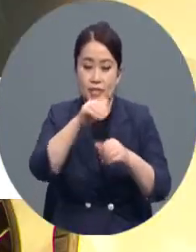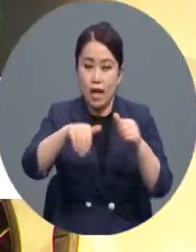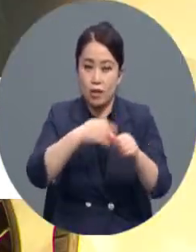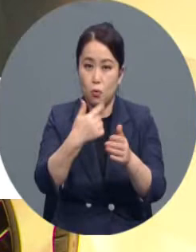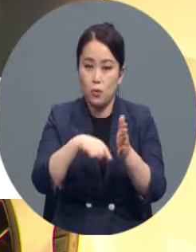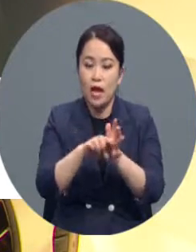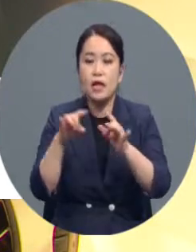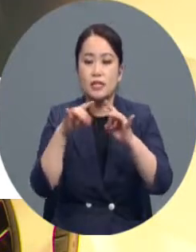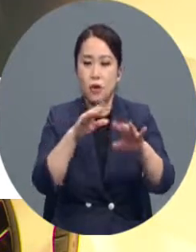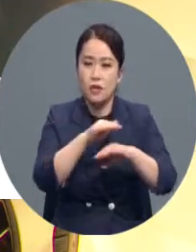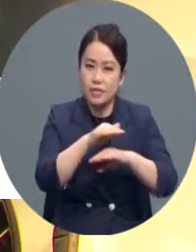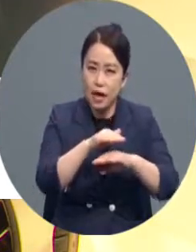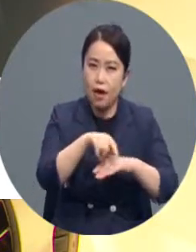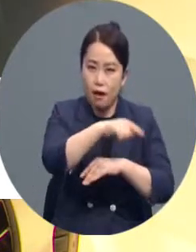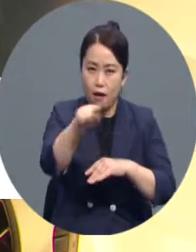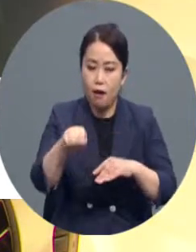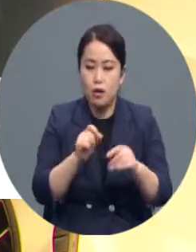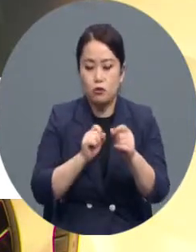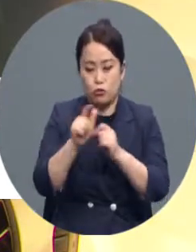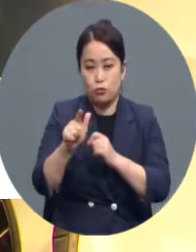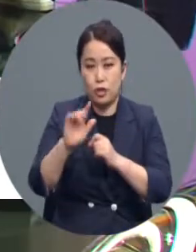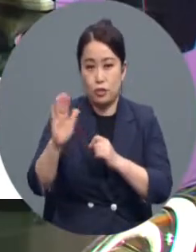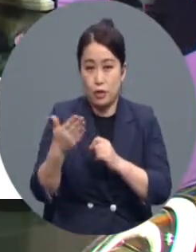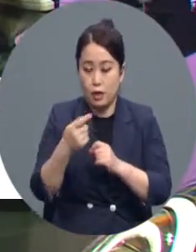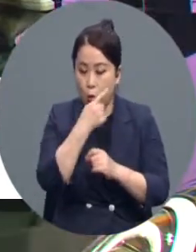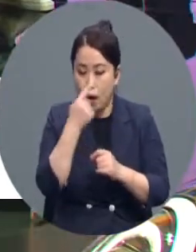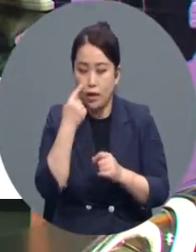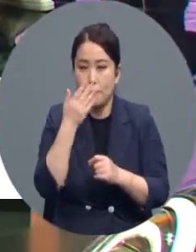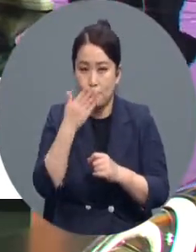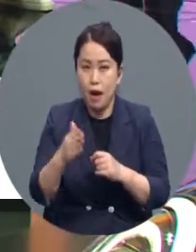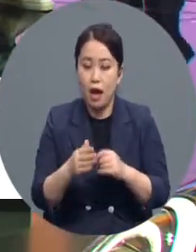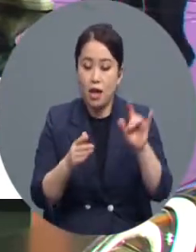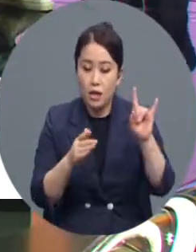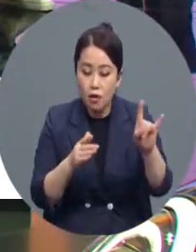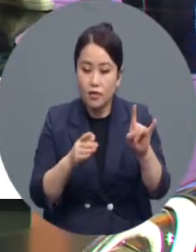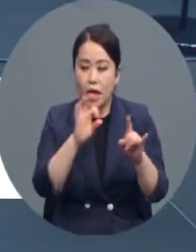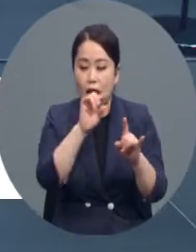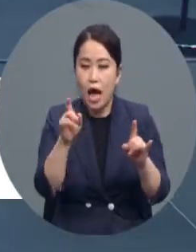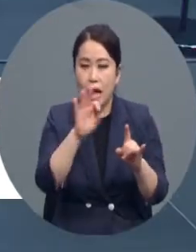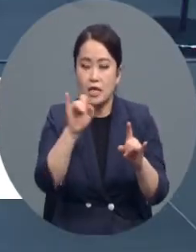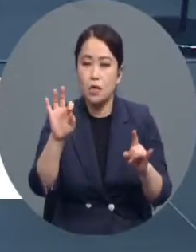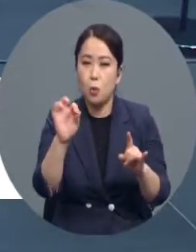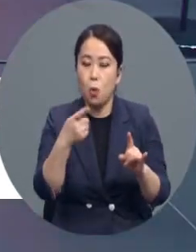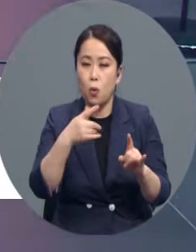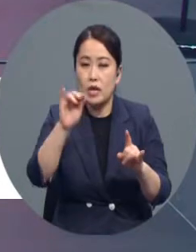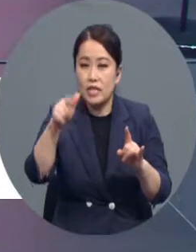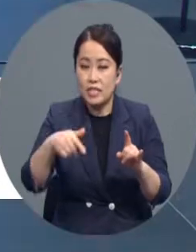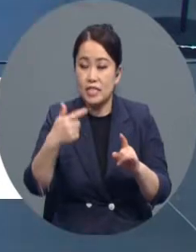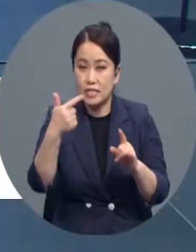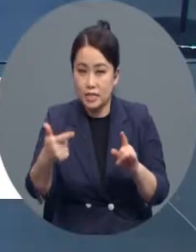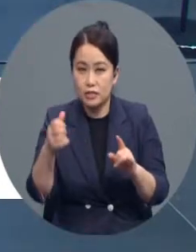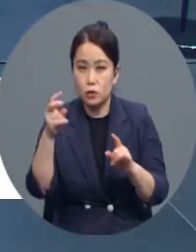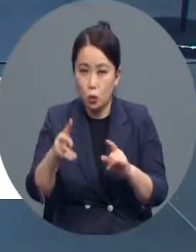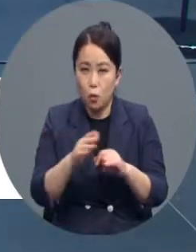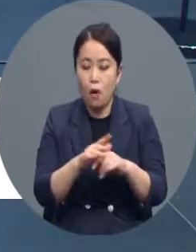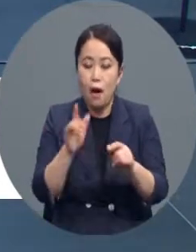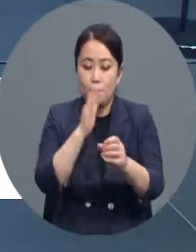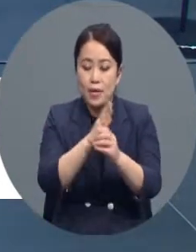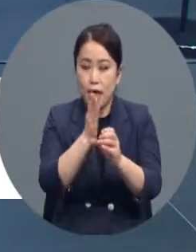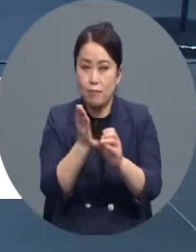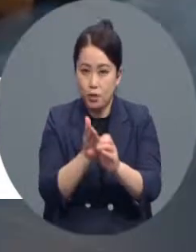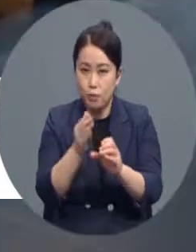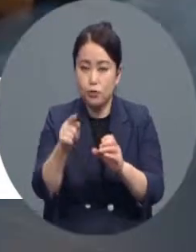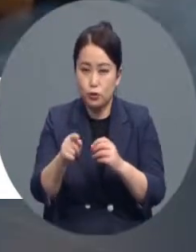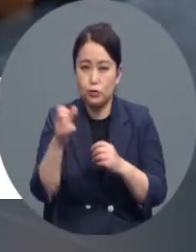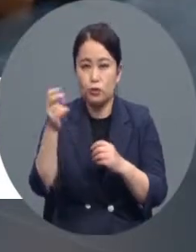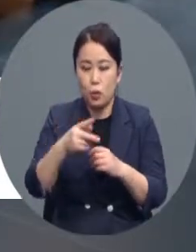확인시켜주는 자리입니다. 현대차의 아이오닉 6, BMW의 i7, 제네시스의 X 스피디움 등 올해